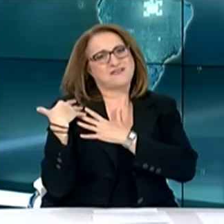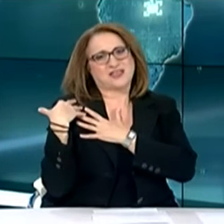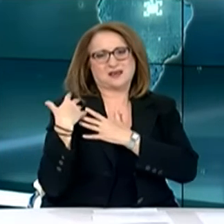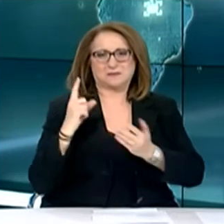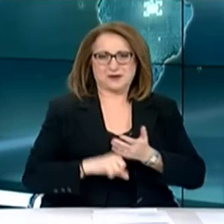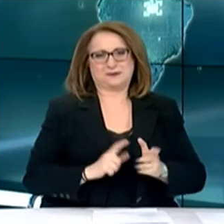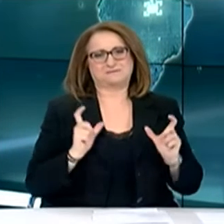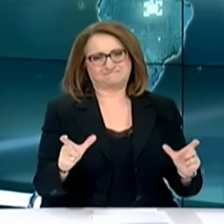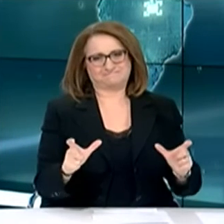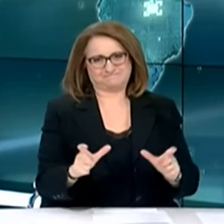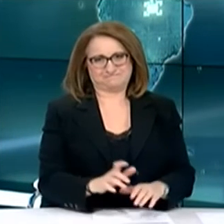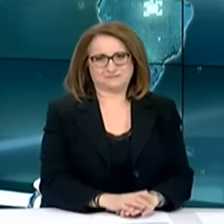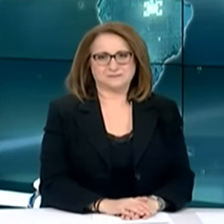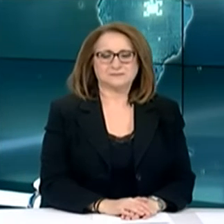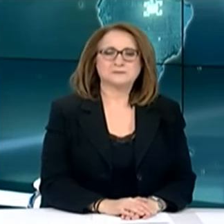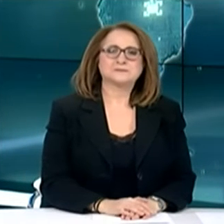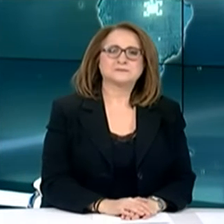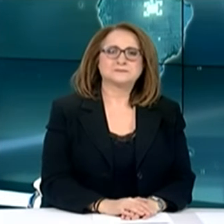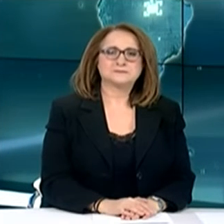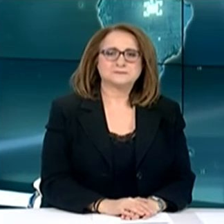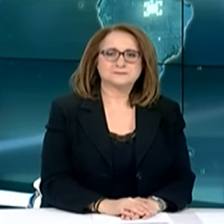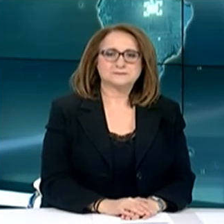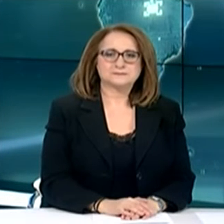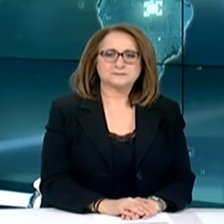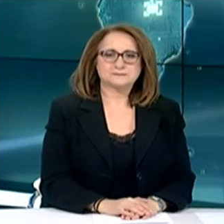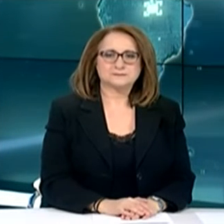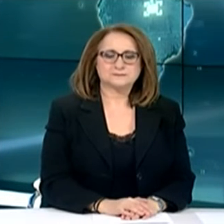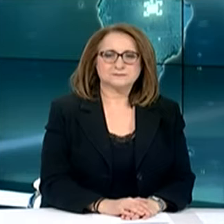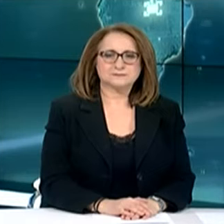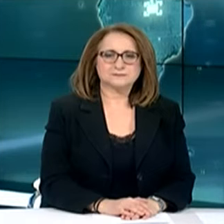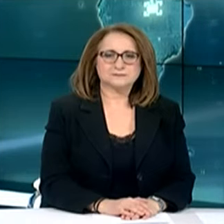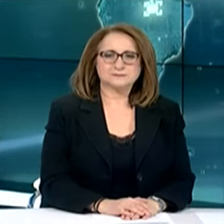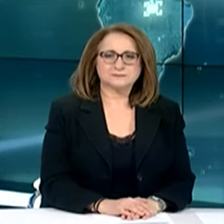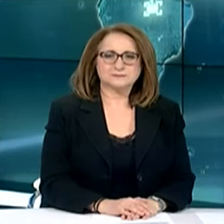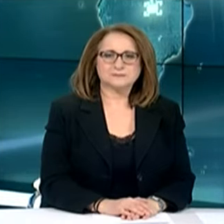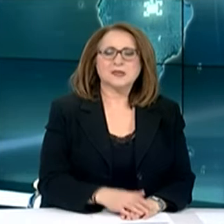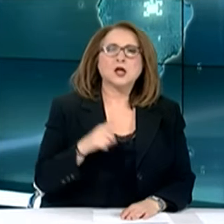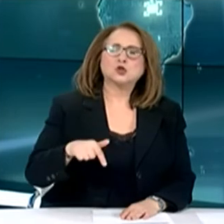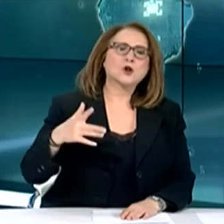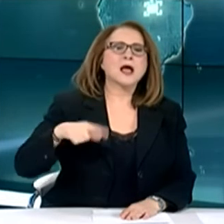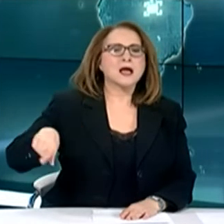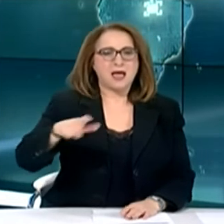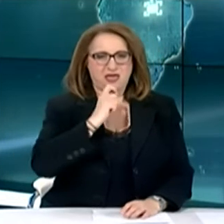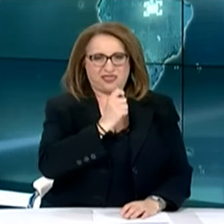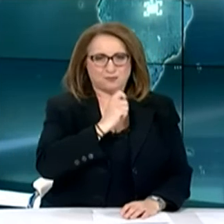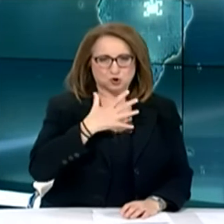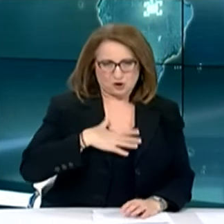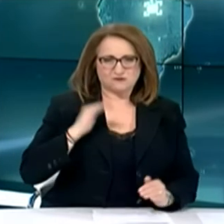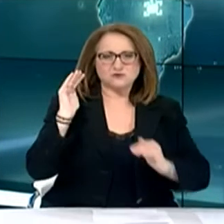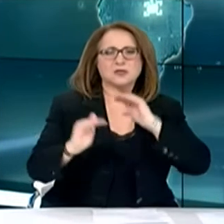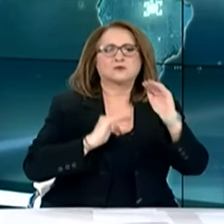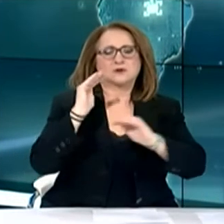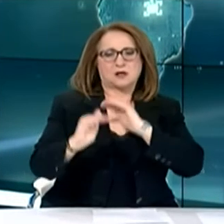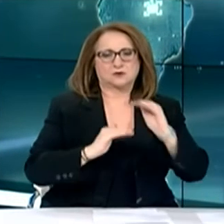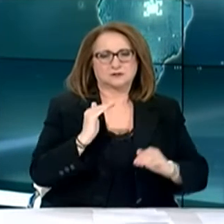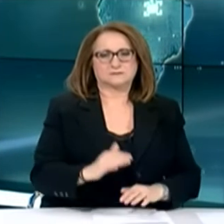κάνουμε ερωτήσεις. Να κάνετε. Θα ρωτήσω για το λαϊκό, κύριε καθηγητά. Παρακαλώ να συντονίσει τις ερωτήσεις και απαντήσεις ο εκπρόσωπος.